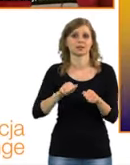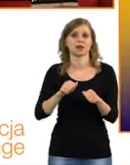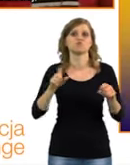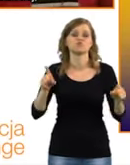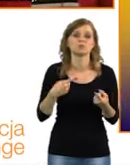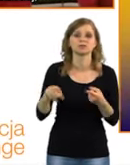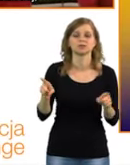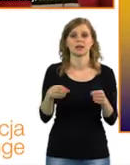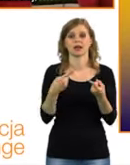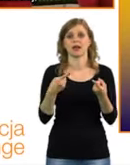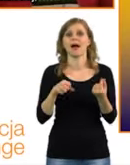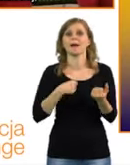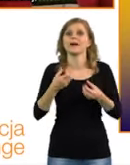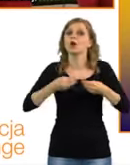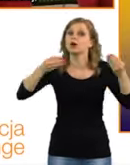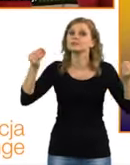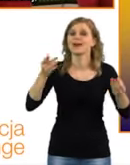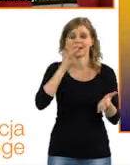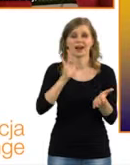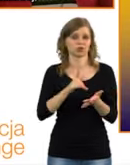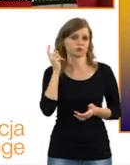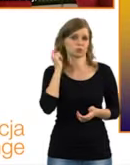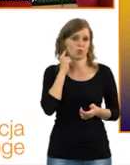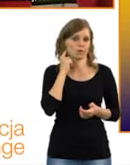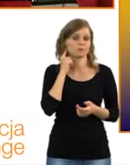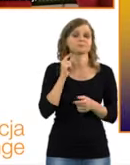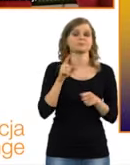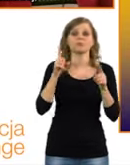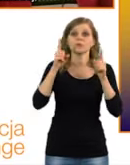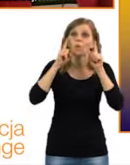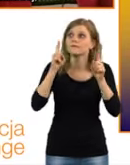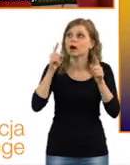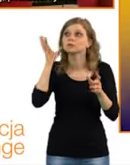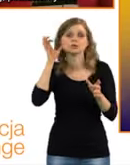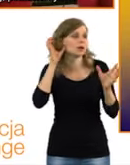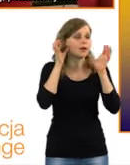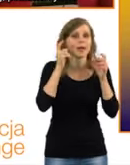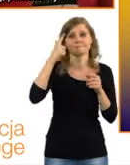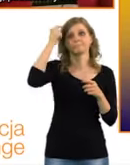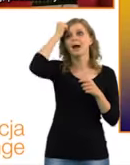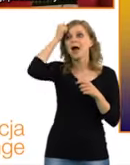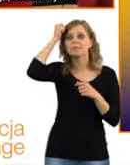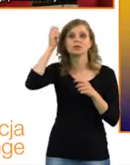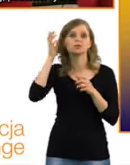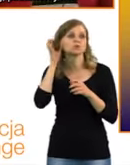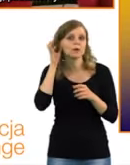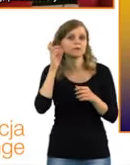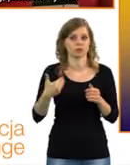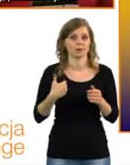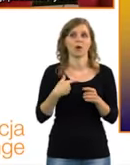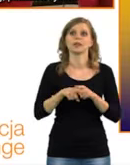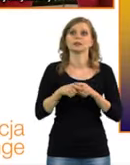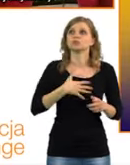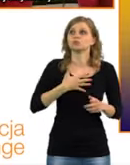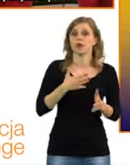muzykę w rozwijaniu wrażliwości słuchowej, uwagi słuchowej, pamięci słuchowej,